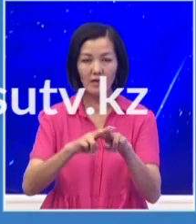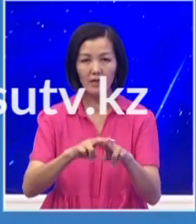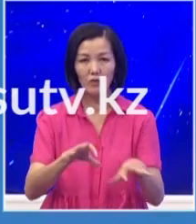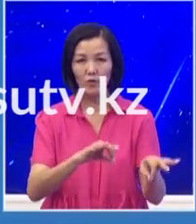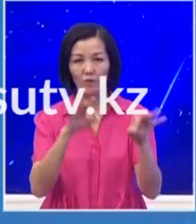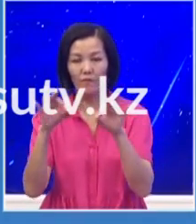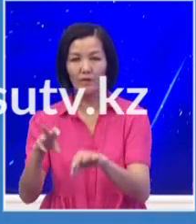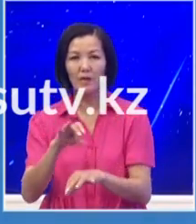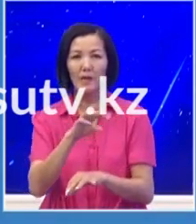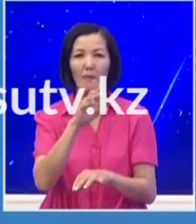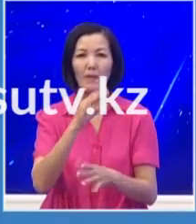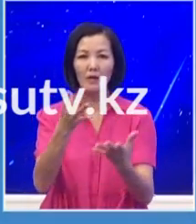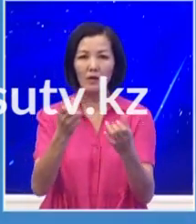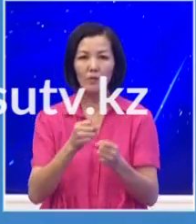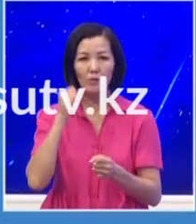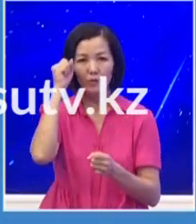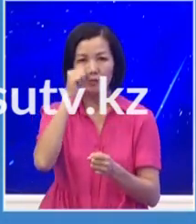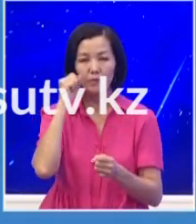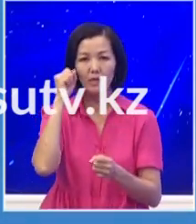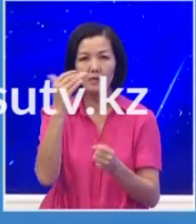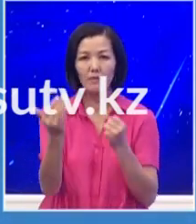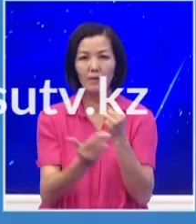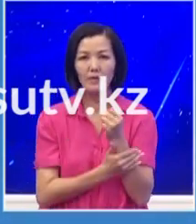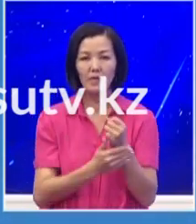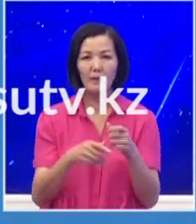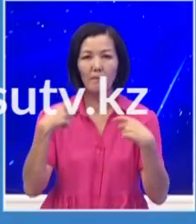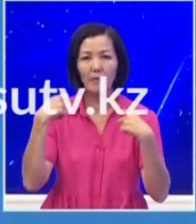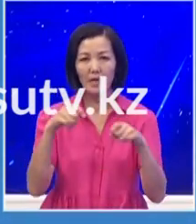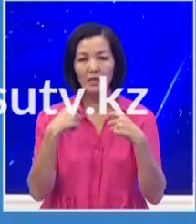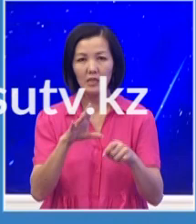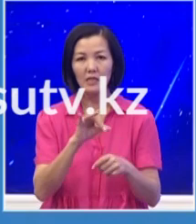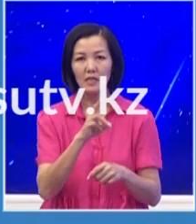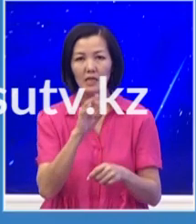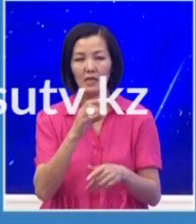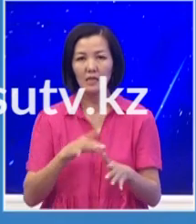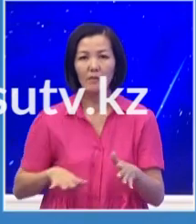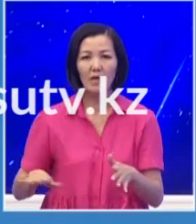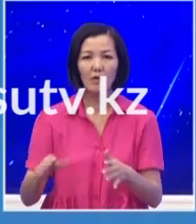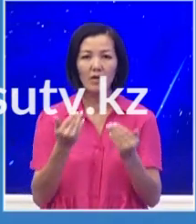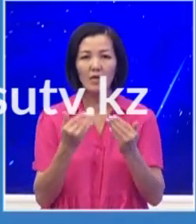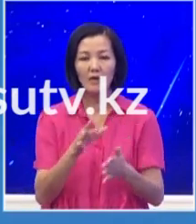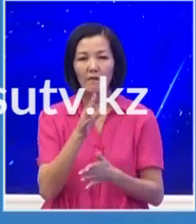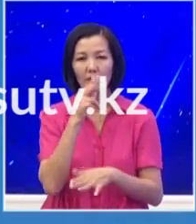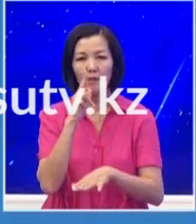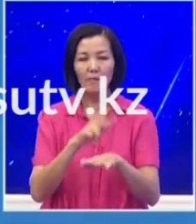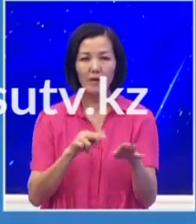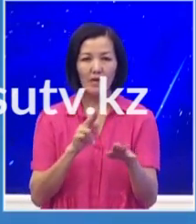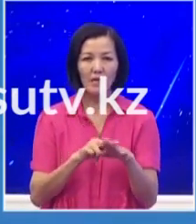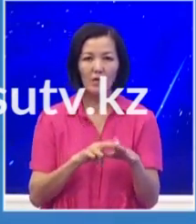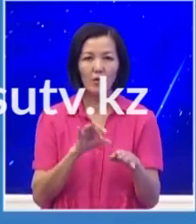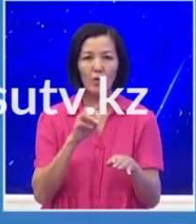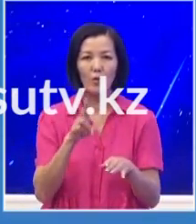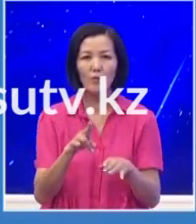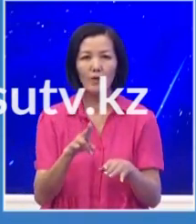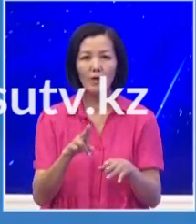увез. Макак он приобрел в Узбекистане для последующей перепродажи в Сарыагашском районе. В настоящее время полицейские Сарыагашского